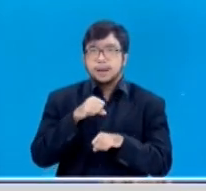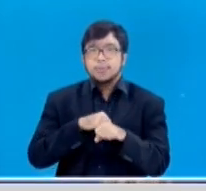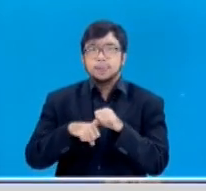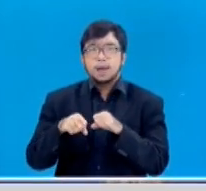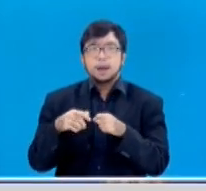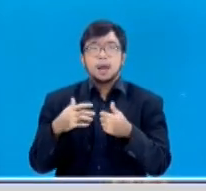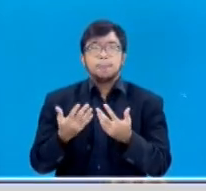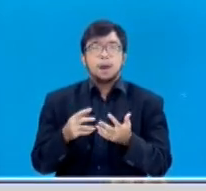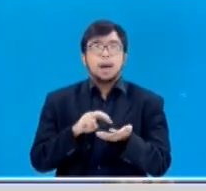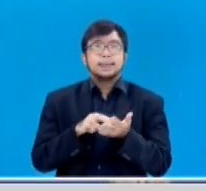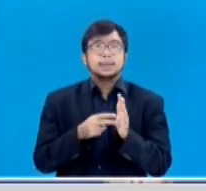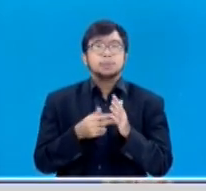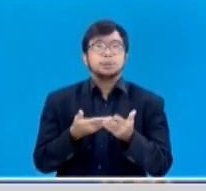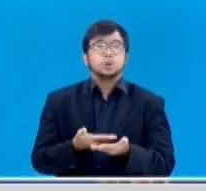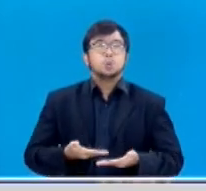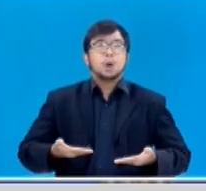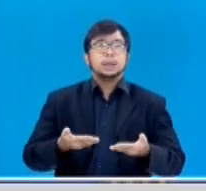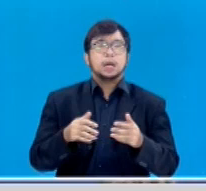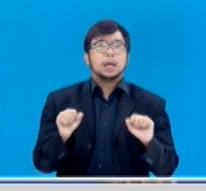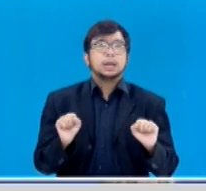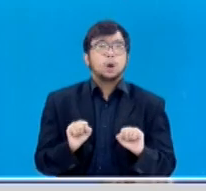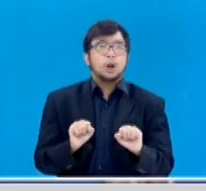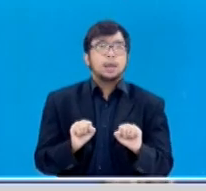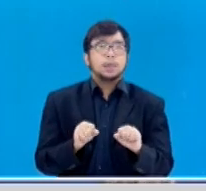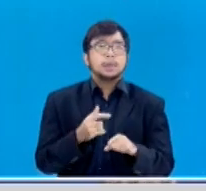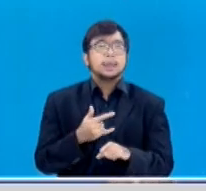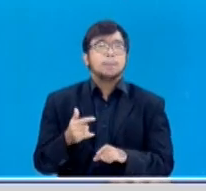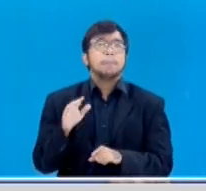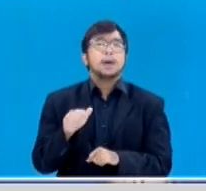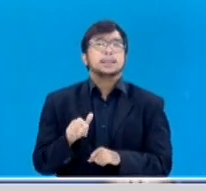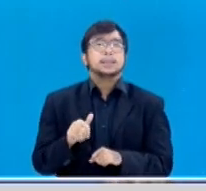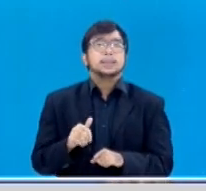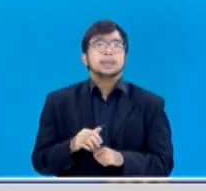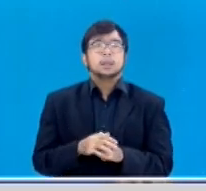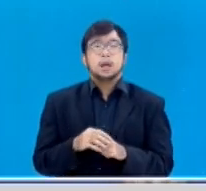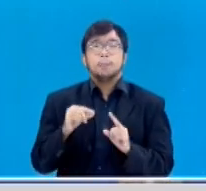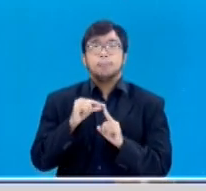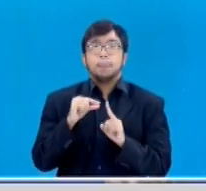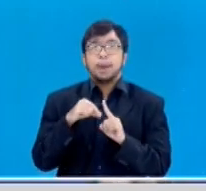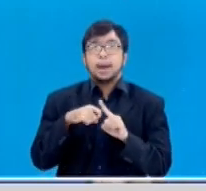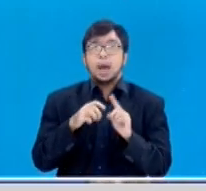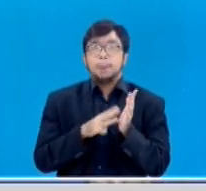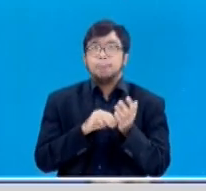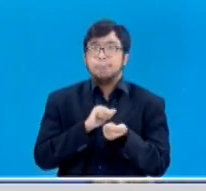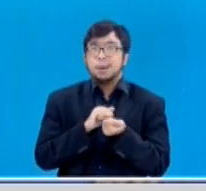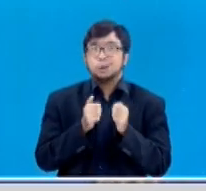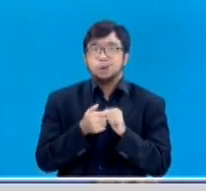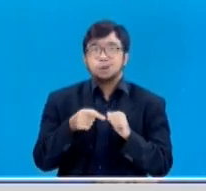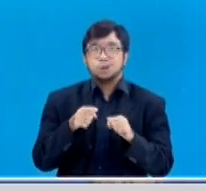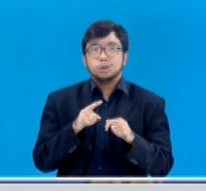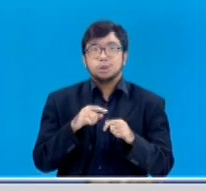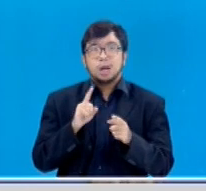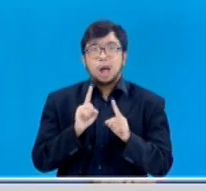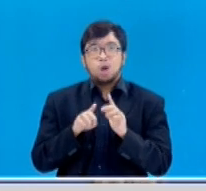kedaruratan. Jadi PPKM bukan hanya untuk mengendalikan, namun juga mempertahankan kondisi kasus yang